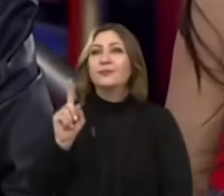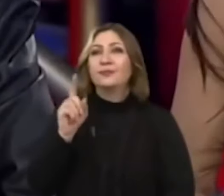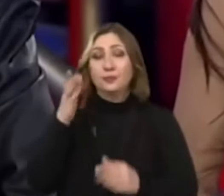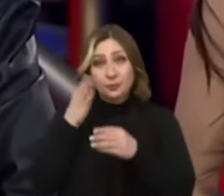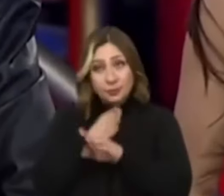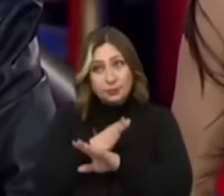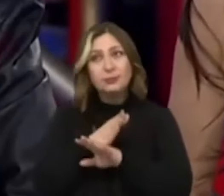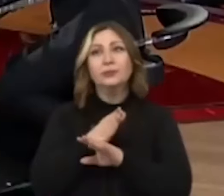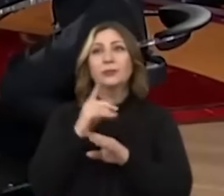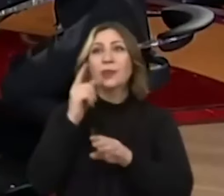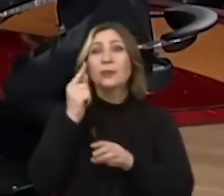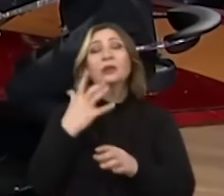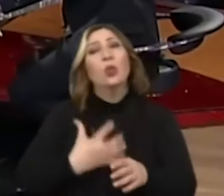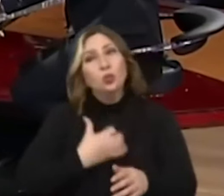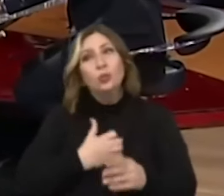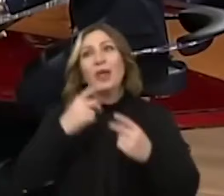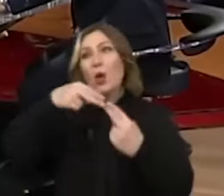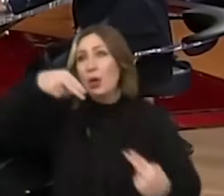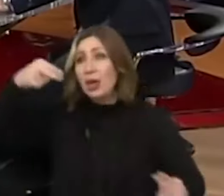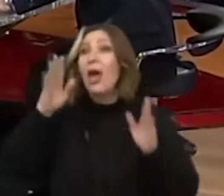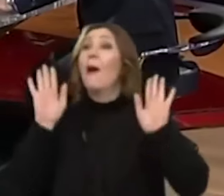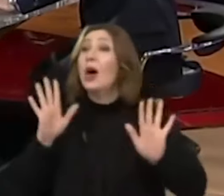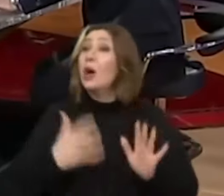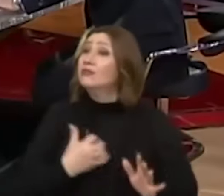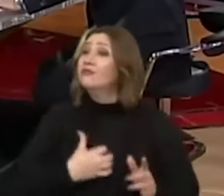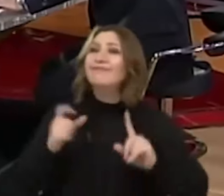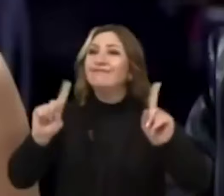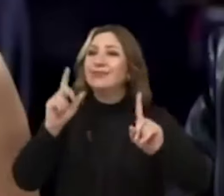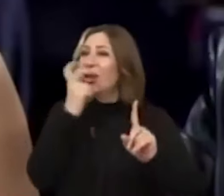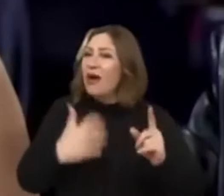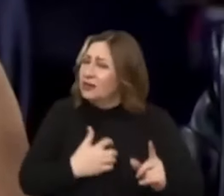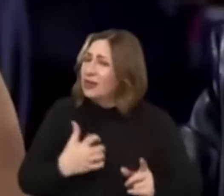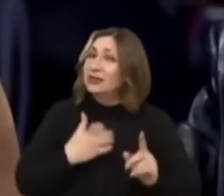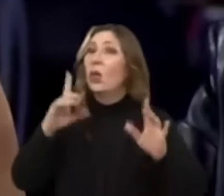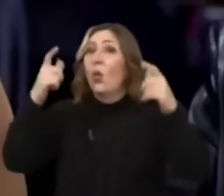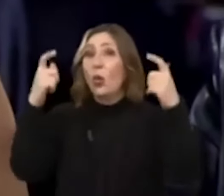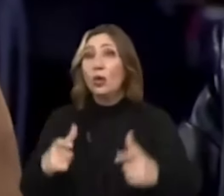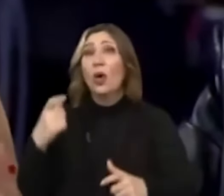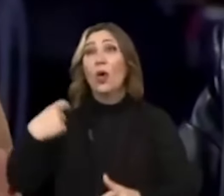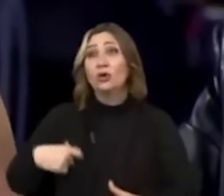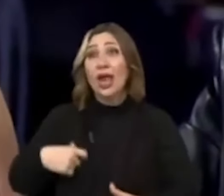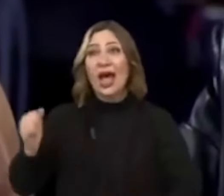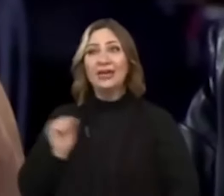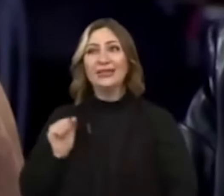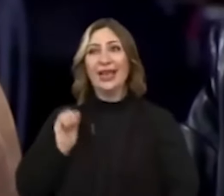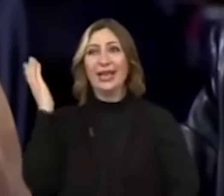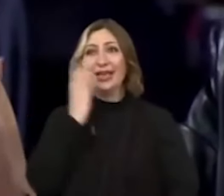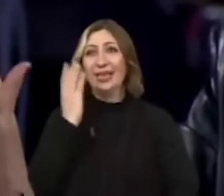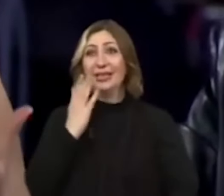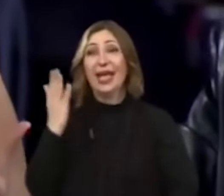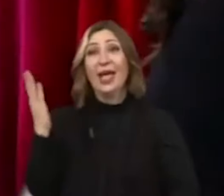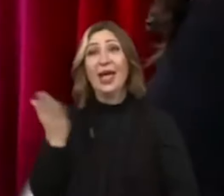gibi hakikaten trajik bir öykü ama bir ağıt olarak değil, o yörede de özellikle askere giderken